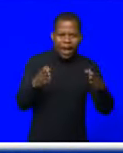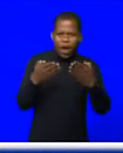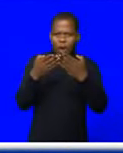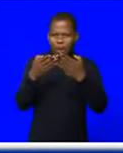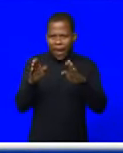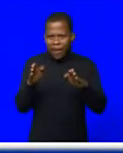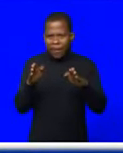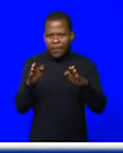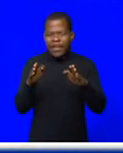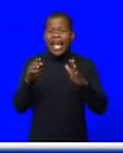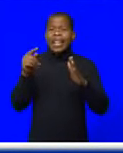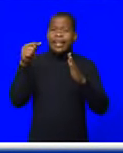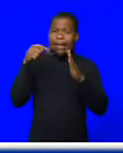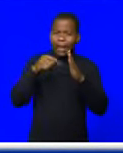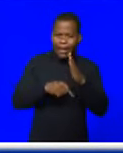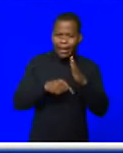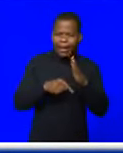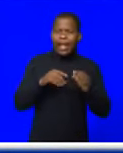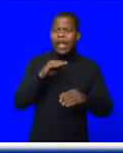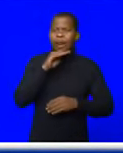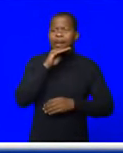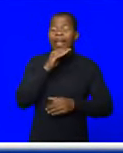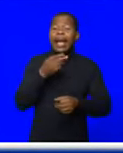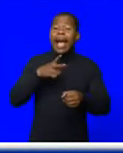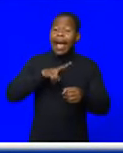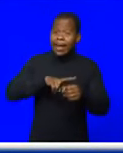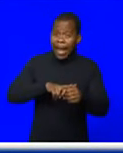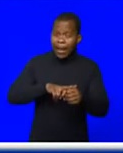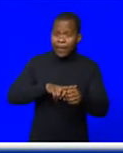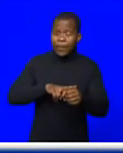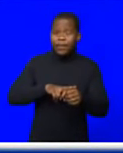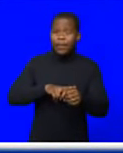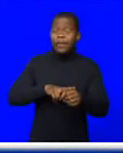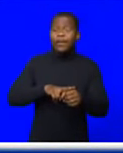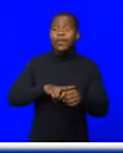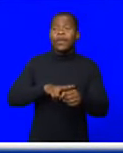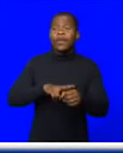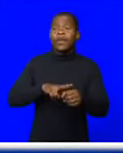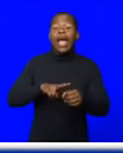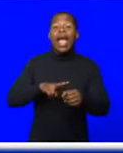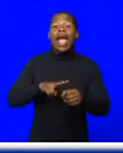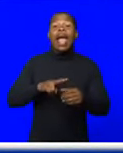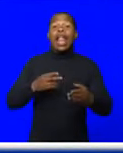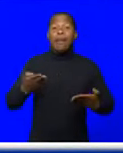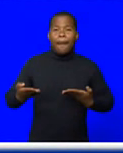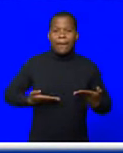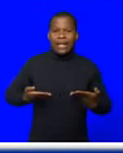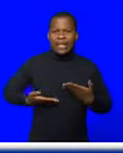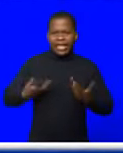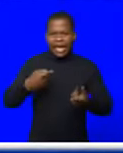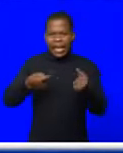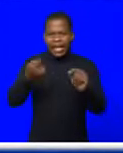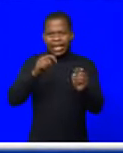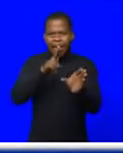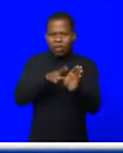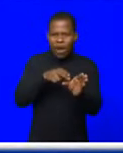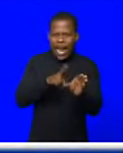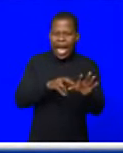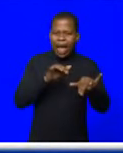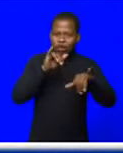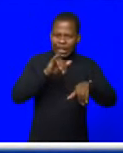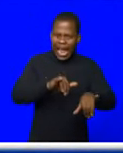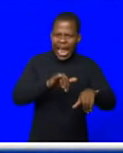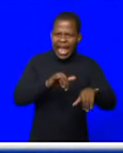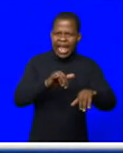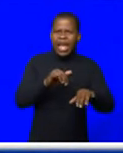emabhizinisini. Kungabe kungeta nje kokuthi kulokucekisa kwetikhathi solo kunathela ebaren akugavumeleki. Umuntu